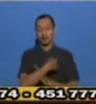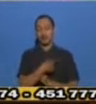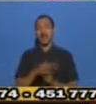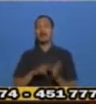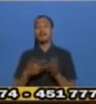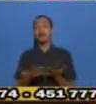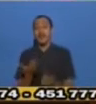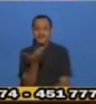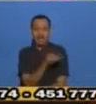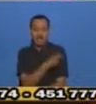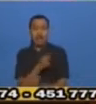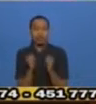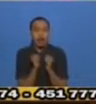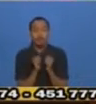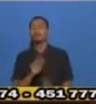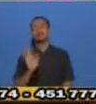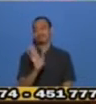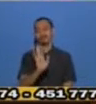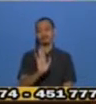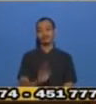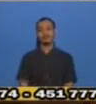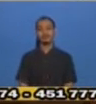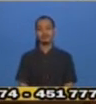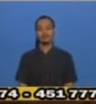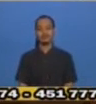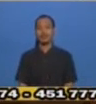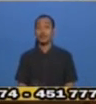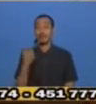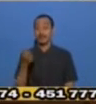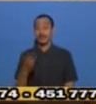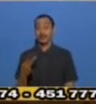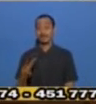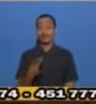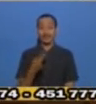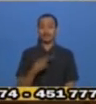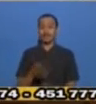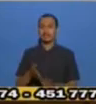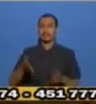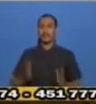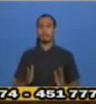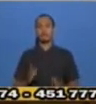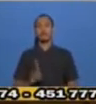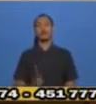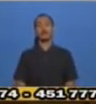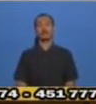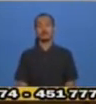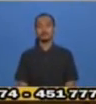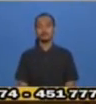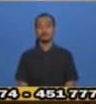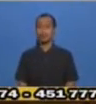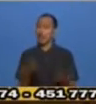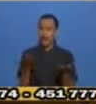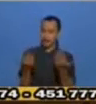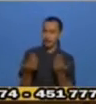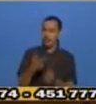gitu. Hanya memang kita harus mempersiapkan diri. Monggo toh, kita sudah saat ini kita sudah banyak